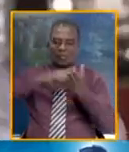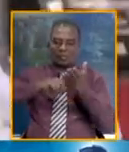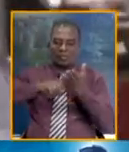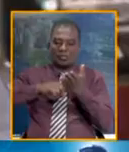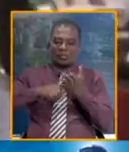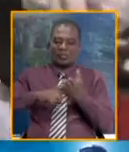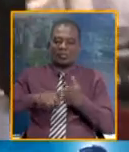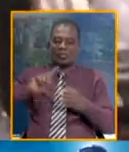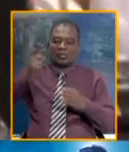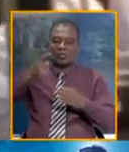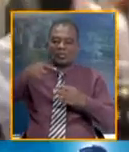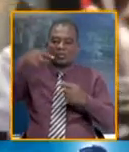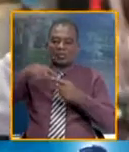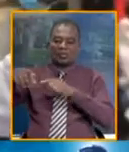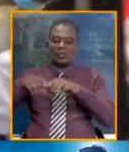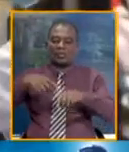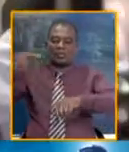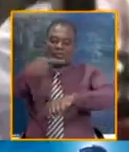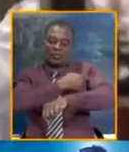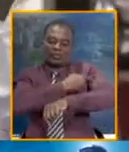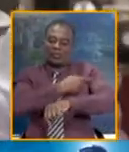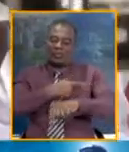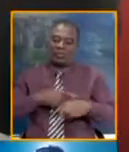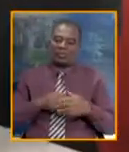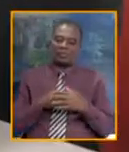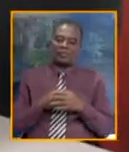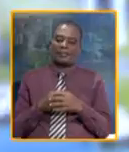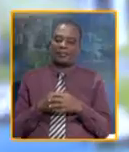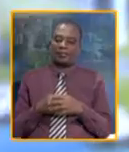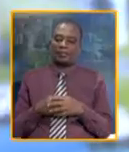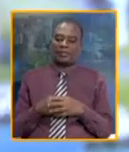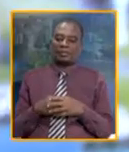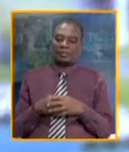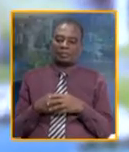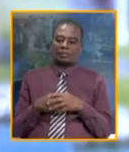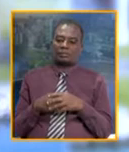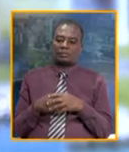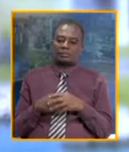à se faire vacciner contre le coronavirus.